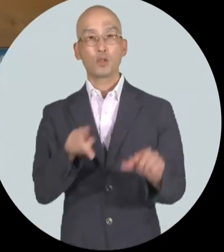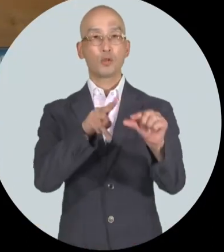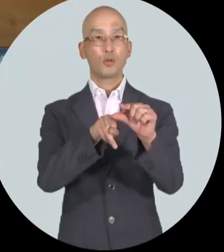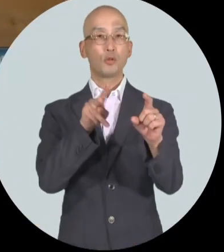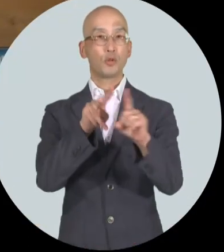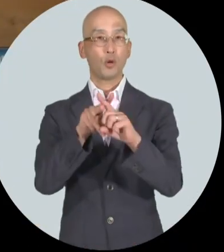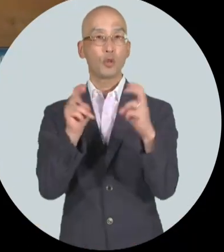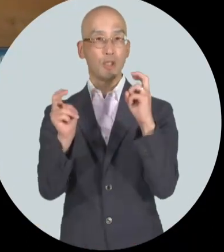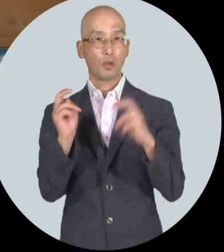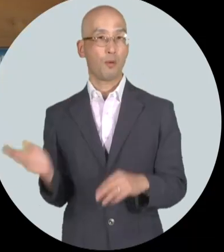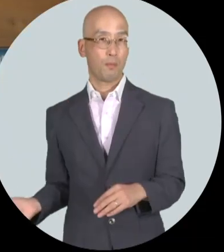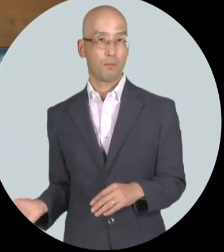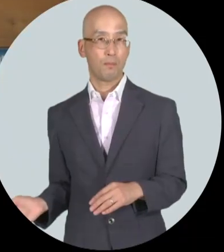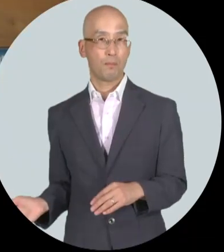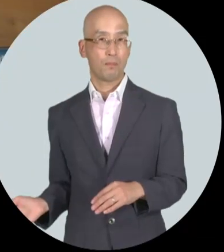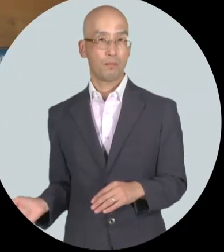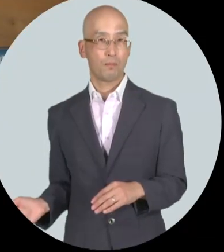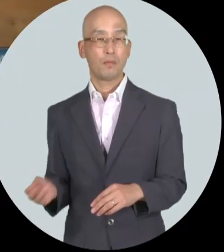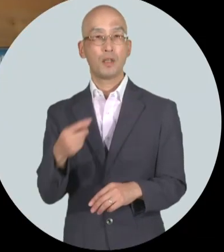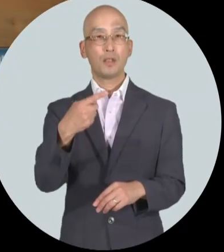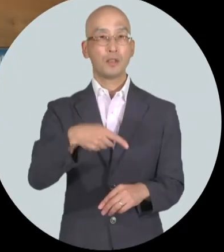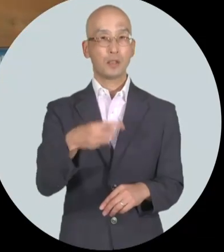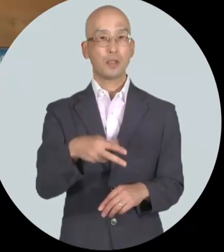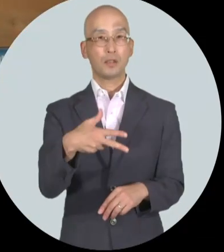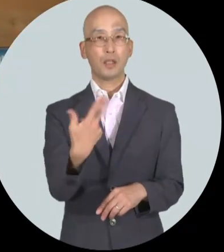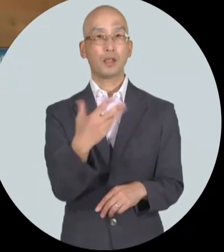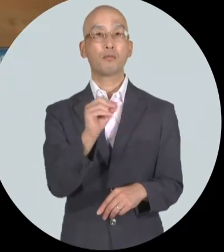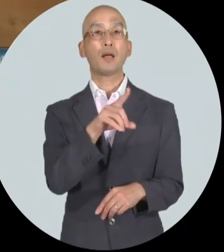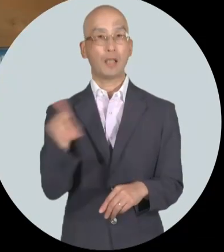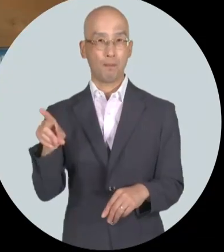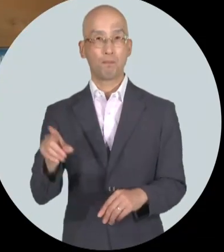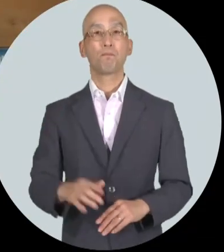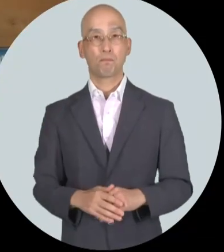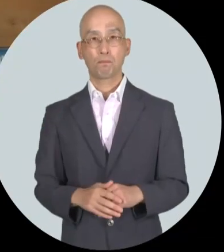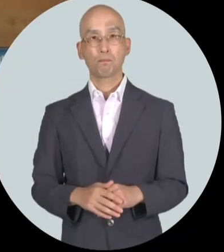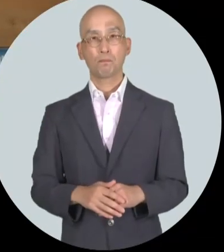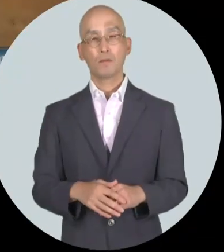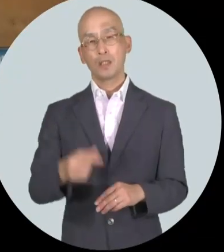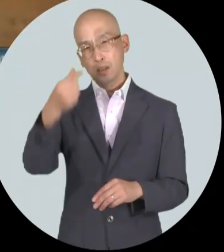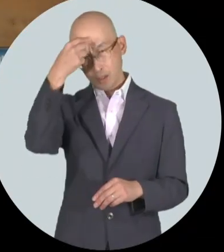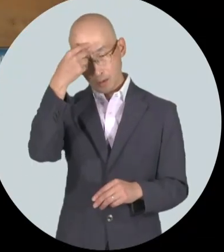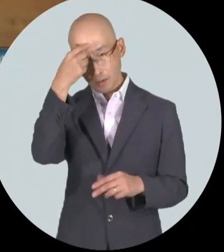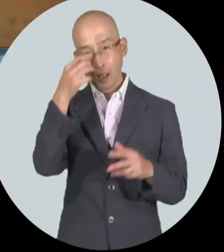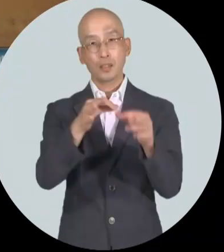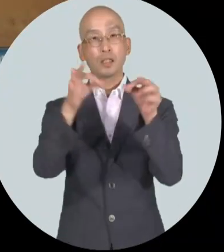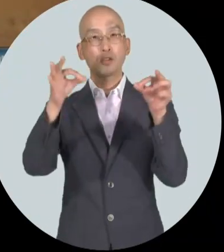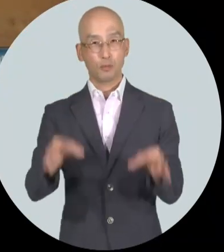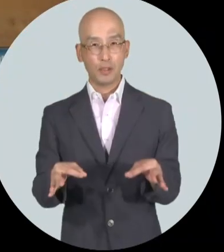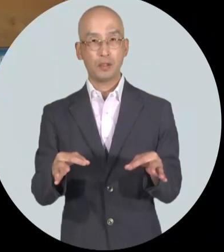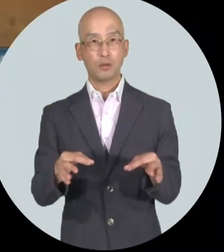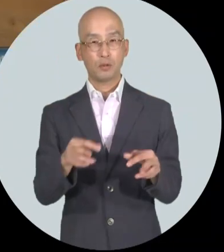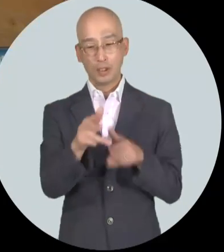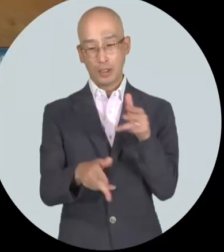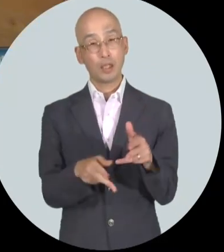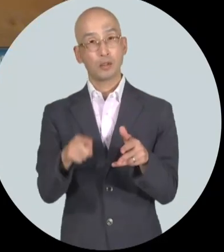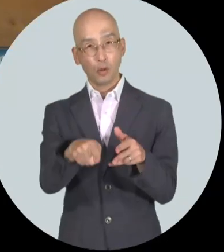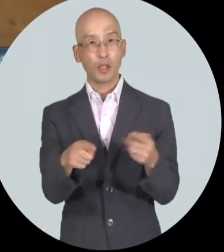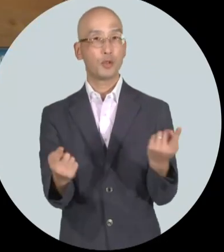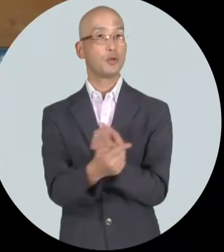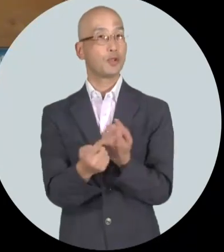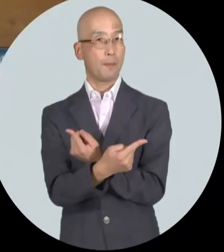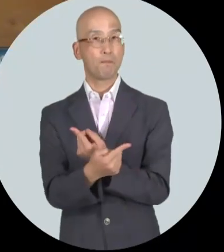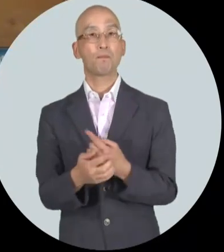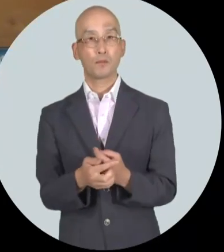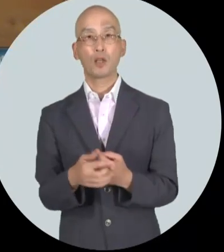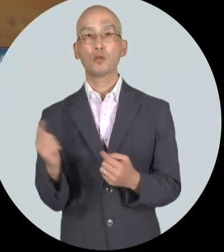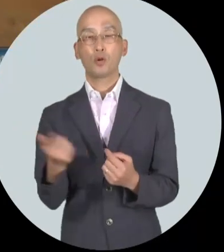費1700万円規模でございます。これは被災した設備の更新とか、機器の修繕など、これも早